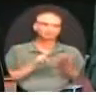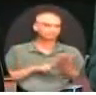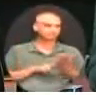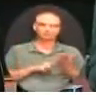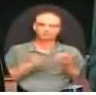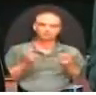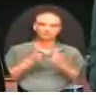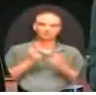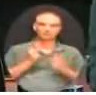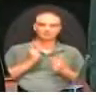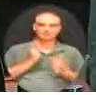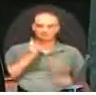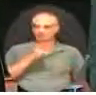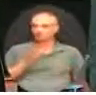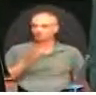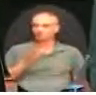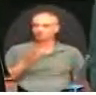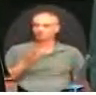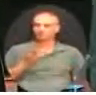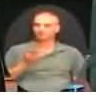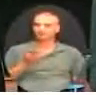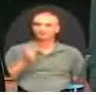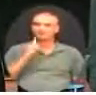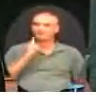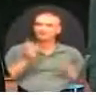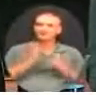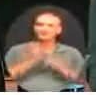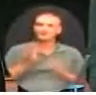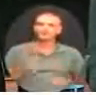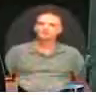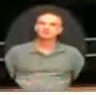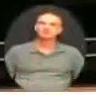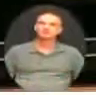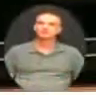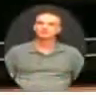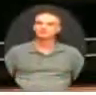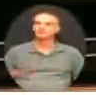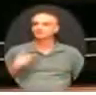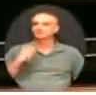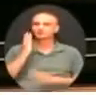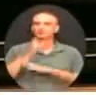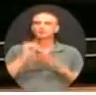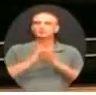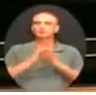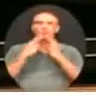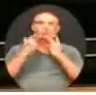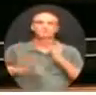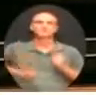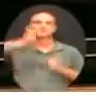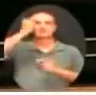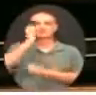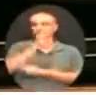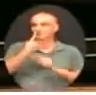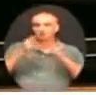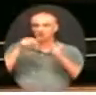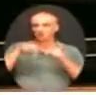אותה חברה פרטית שאיך קוראים לה, תזכירי לי? איך קוראים לחברה ש... לא, אנחנו מדברים, אנחנו מקבלים הישר מניו יורק את תגובת השרה